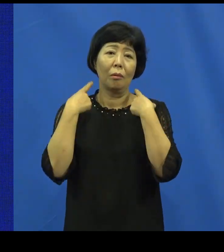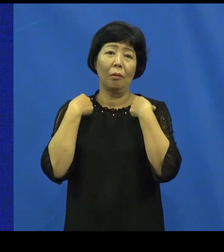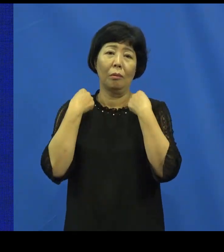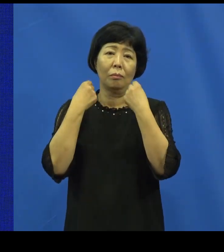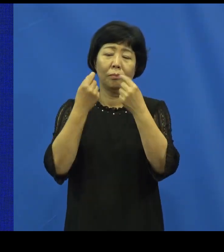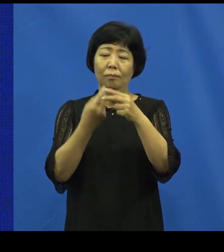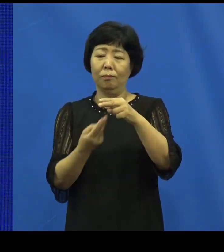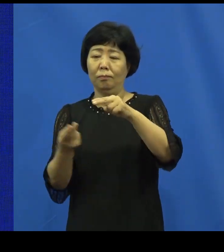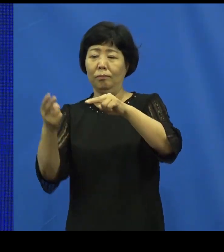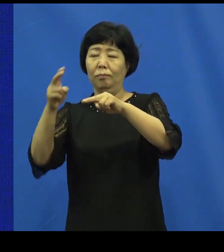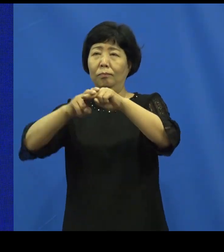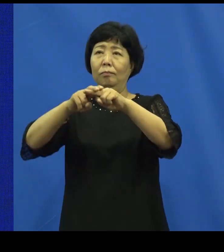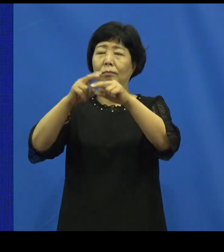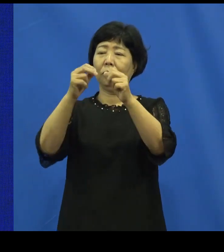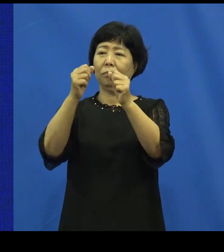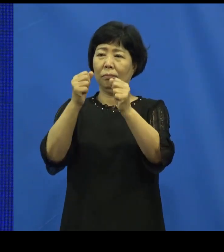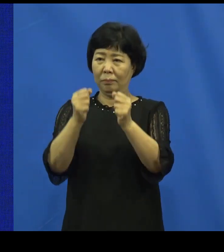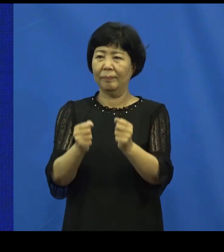거예요.